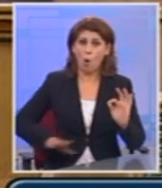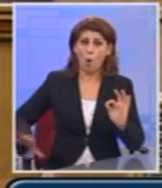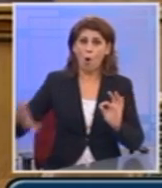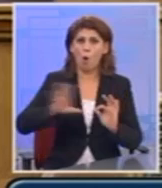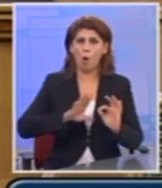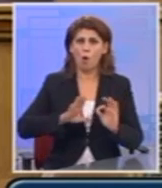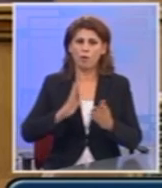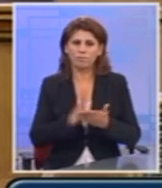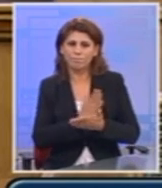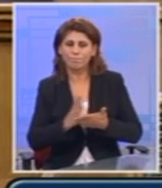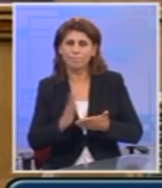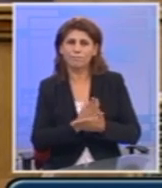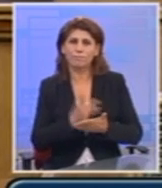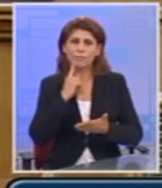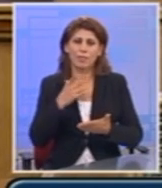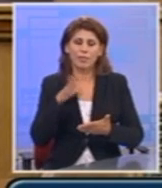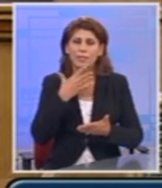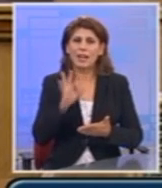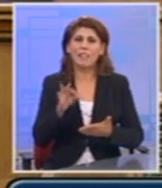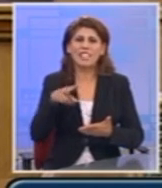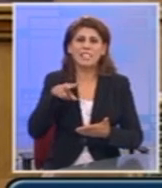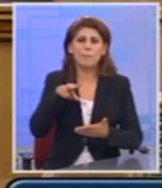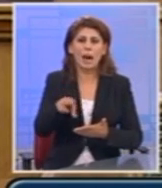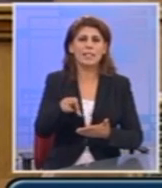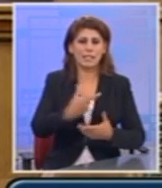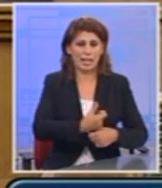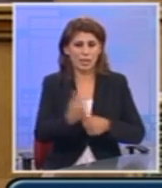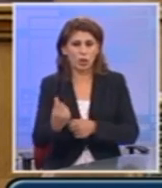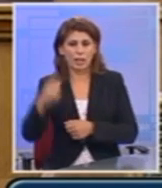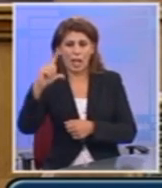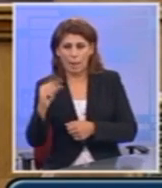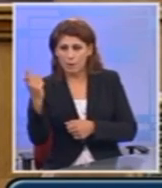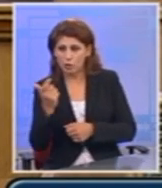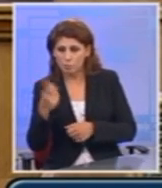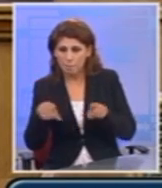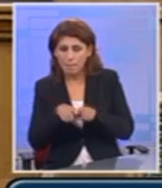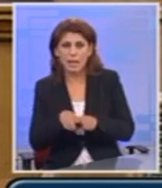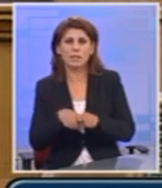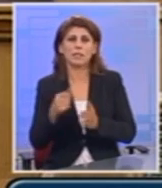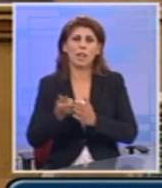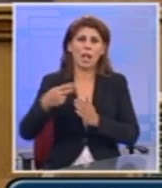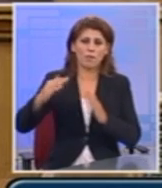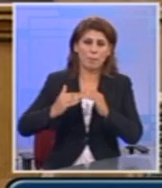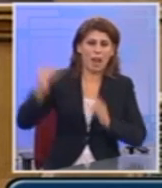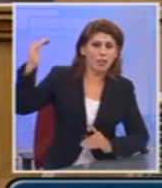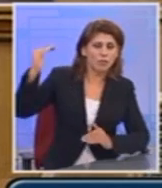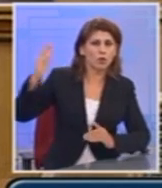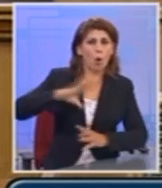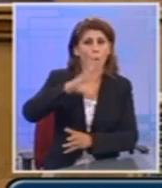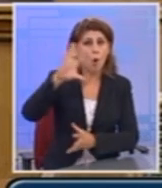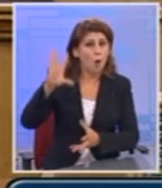ίτων συνδυασμός λιτότητας και χαμηλότερων μισθών και της αύξησης των ανισοτήτων είχε